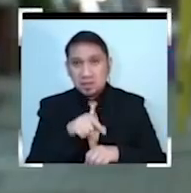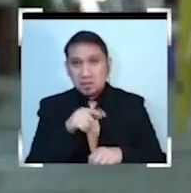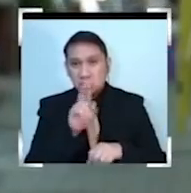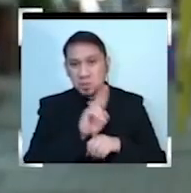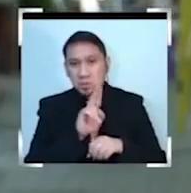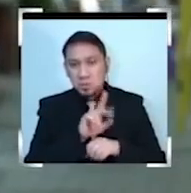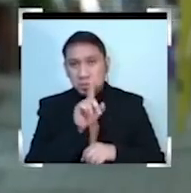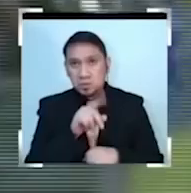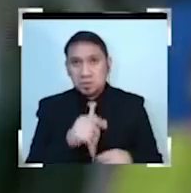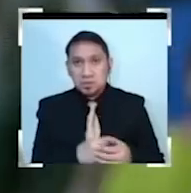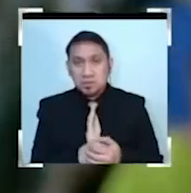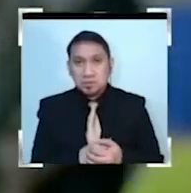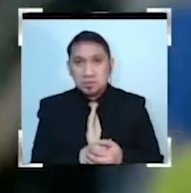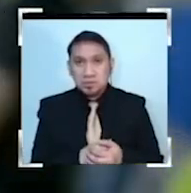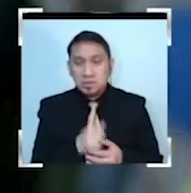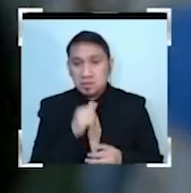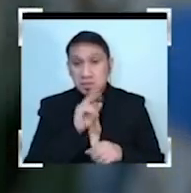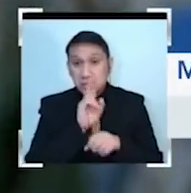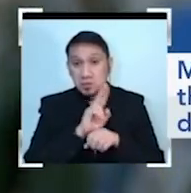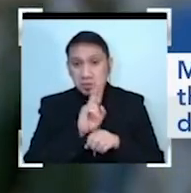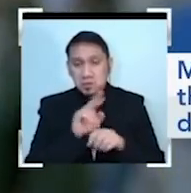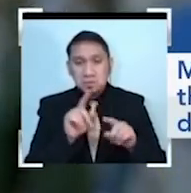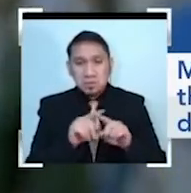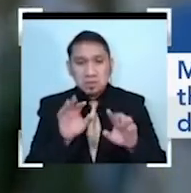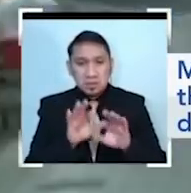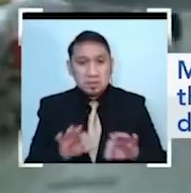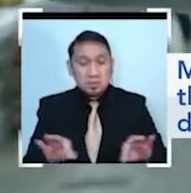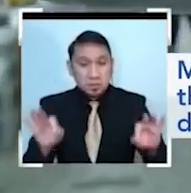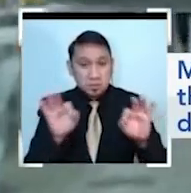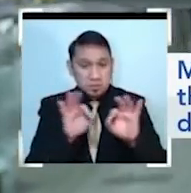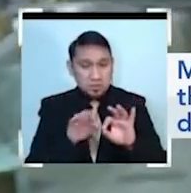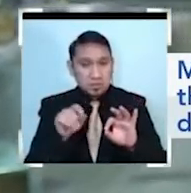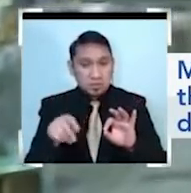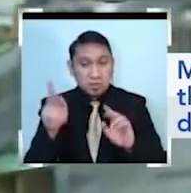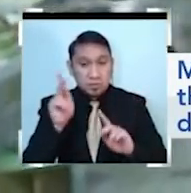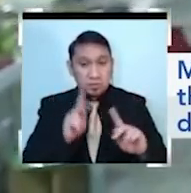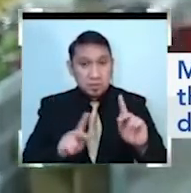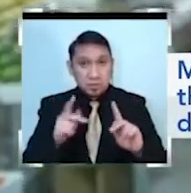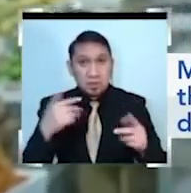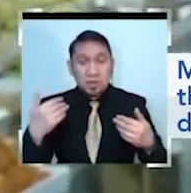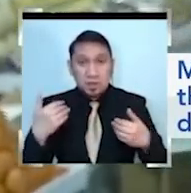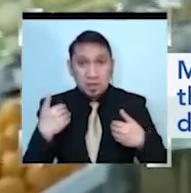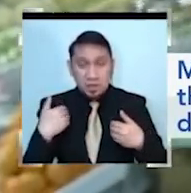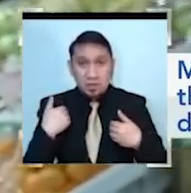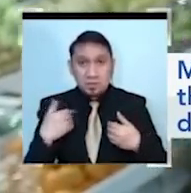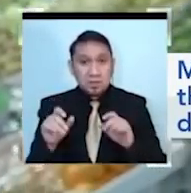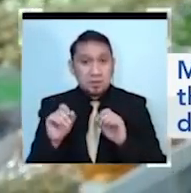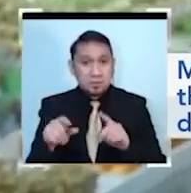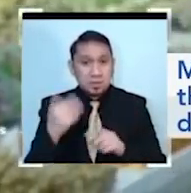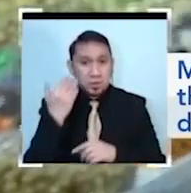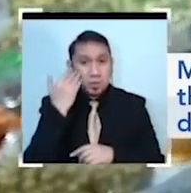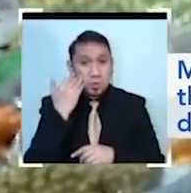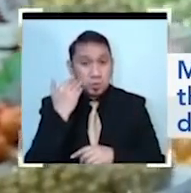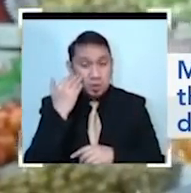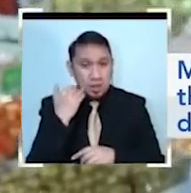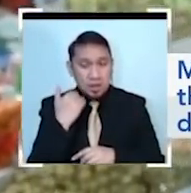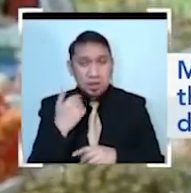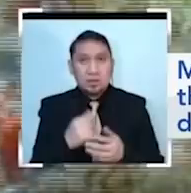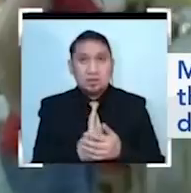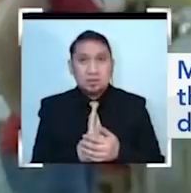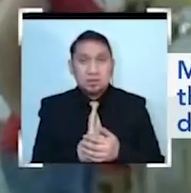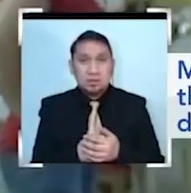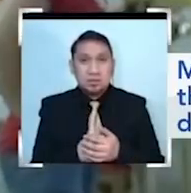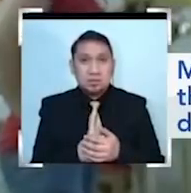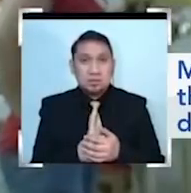man masyadong napakikinabangan, importanteng ginagamit ito ng mga mamimili dahil meron daw talagang nagbebenta ng kulang sa guhit kumpara sa